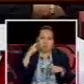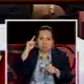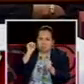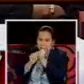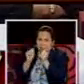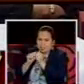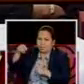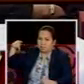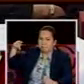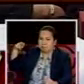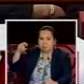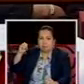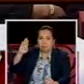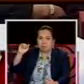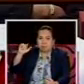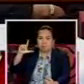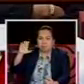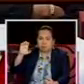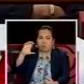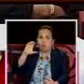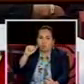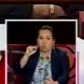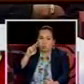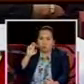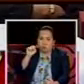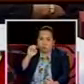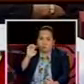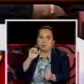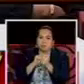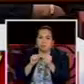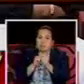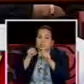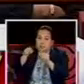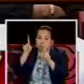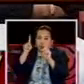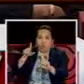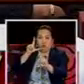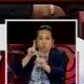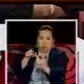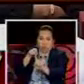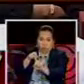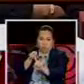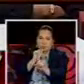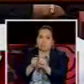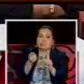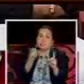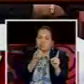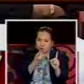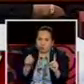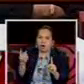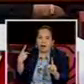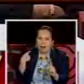ginawa ho ng akusado ang isang paratang sa kanya. Paano ho